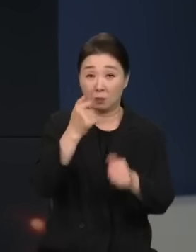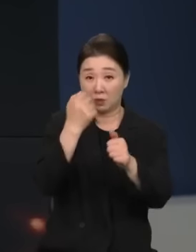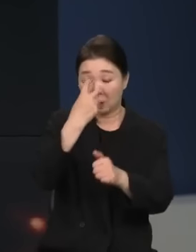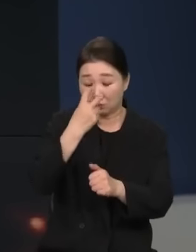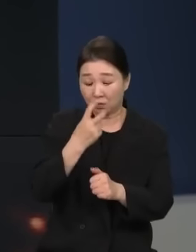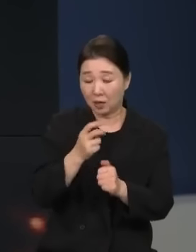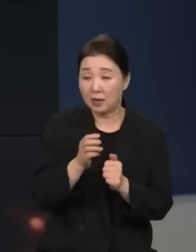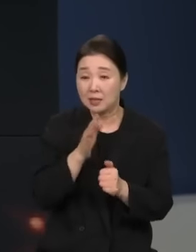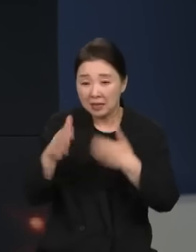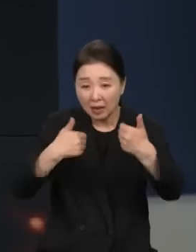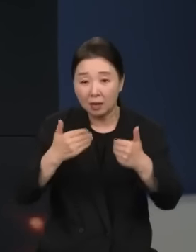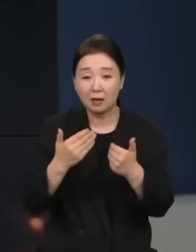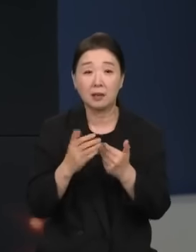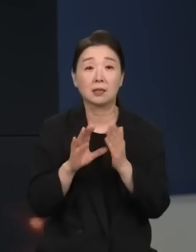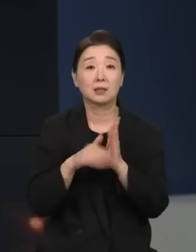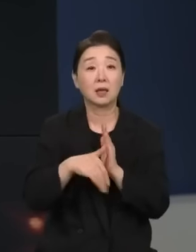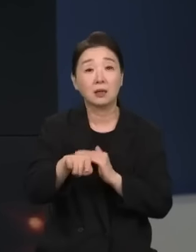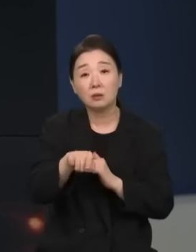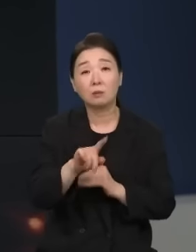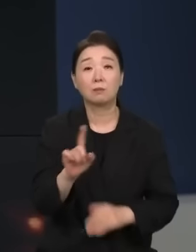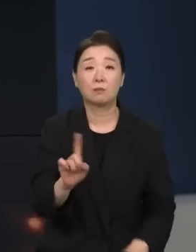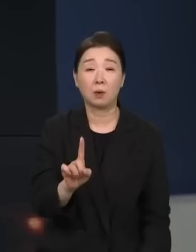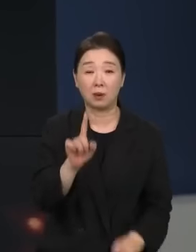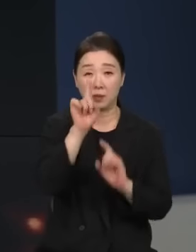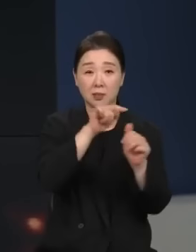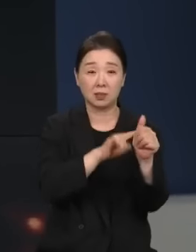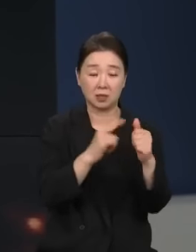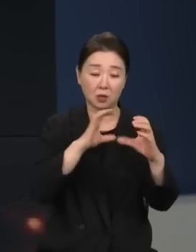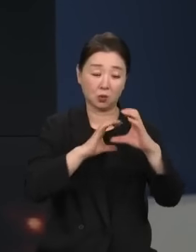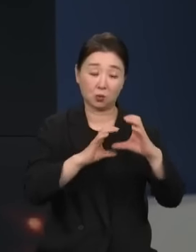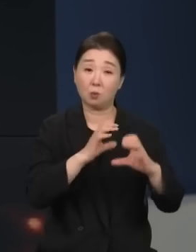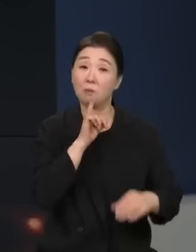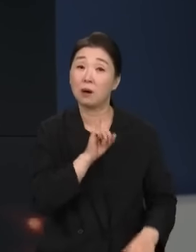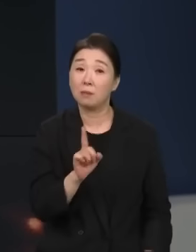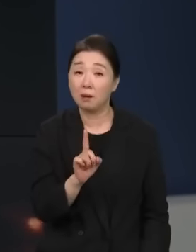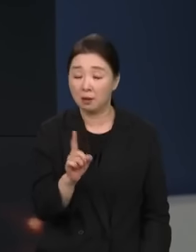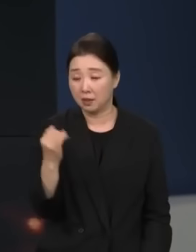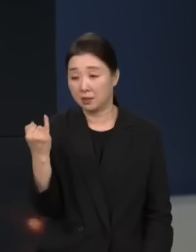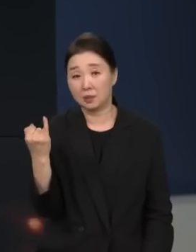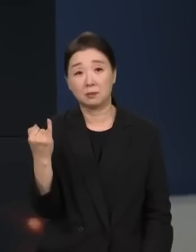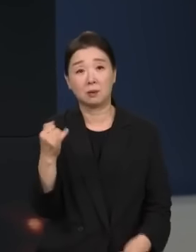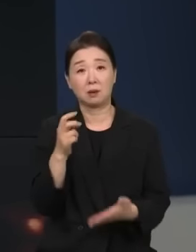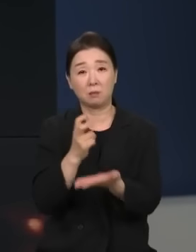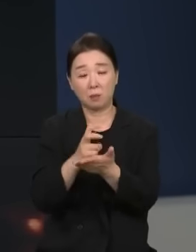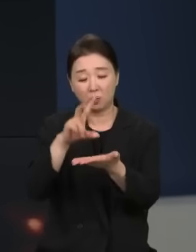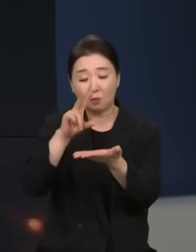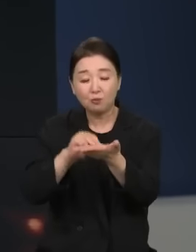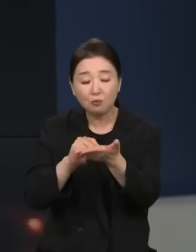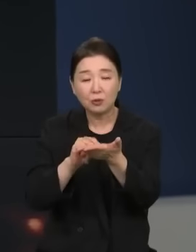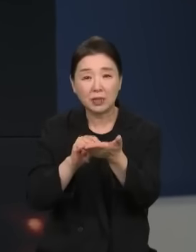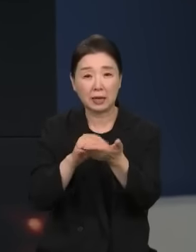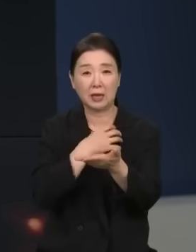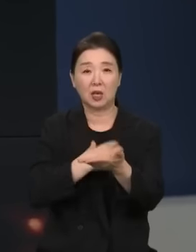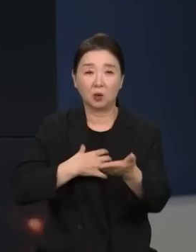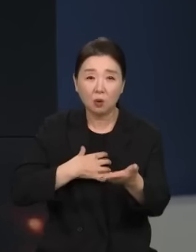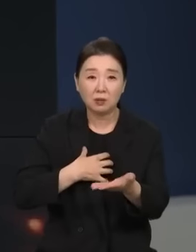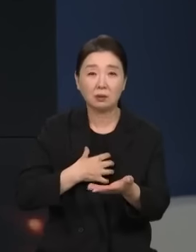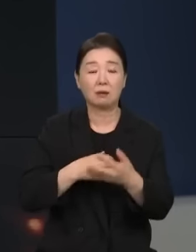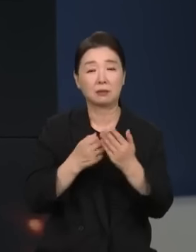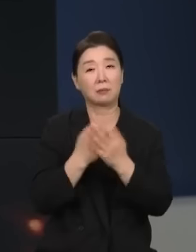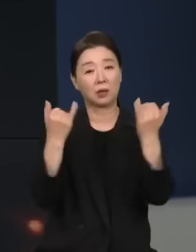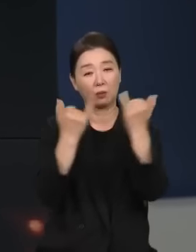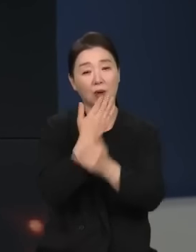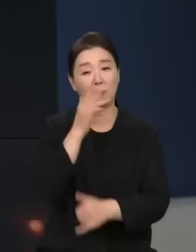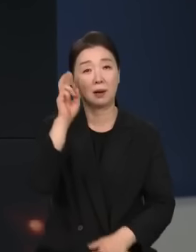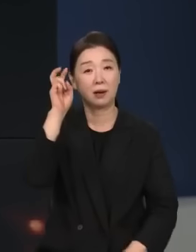수사가 본격화되던 때 이런 것들을 놓고 이씨와 소통했다는 건 김여사도 법정 문제가 될 가능성이 있다는 걸 우려한게